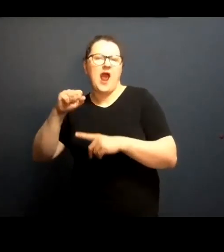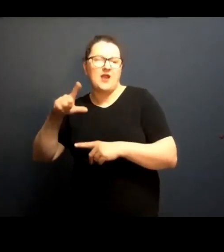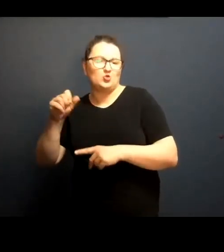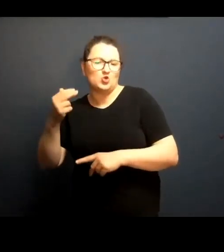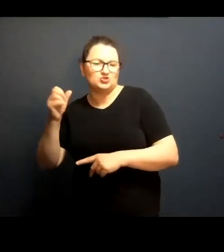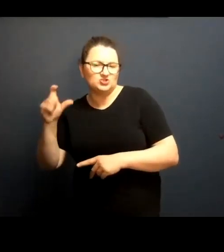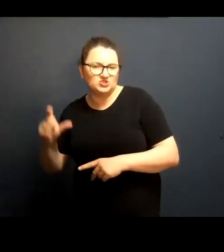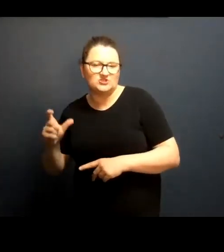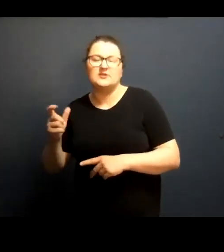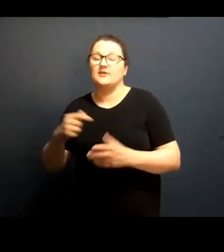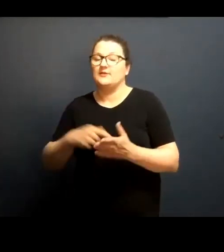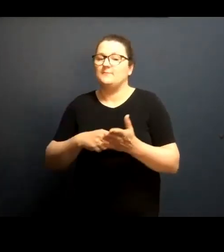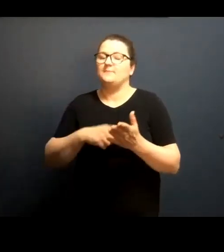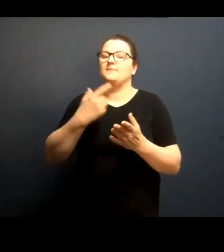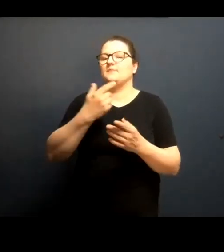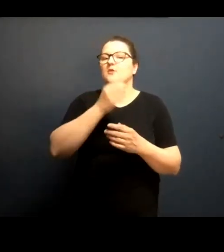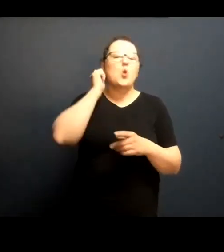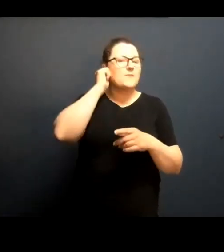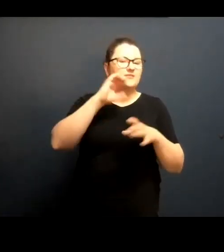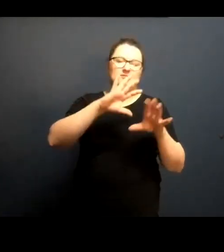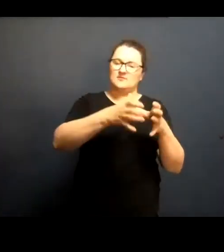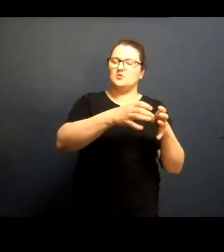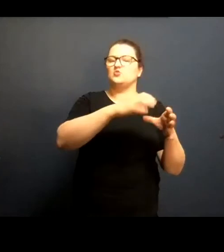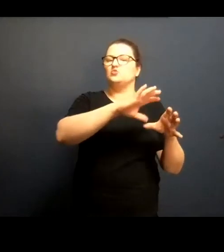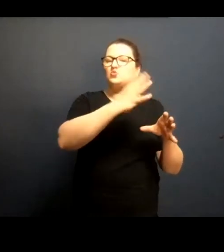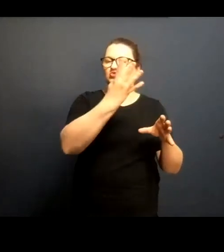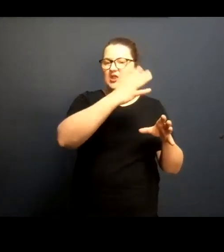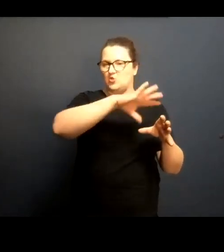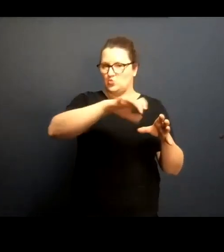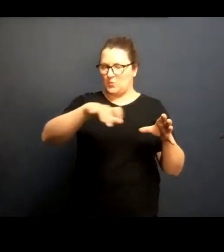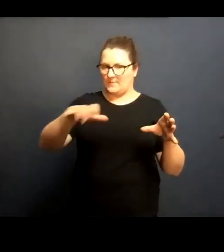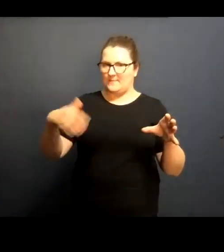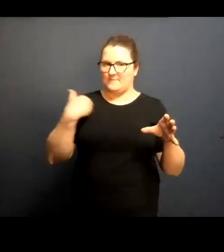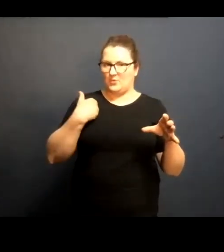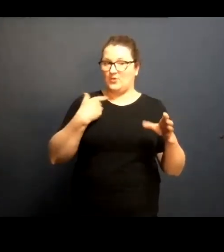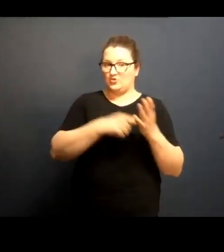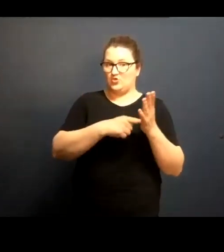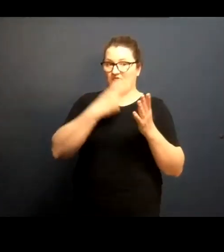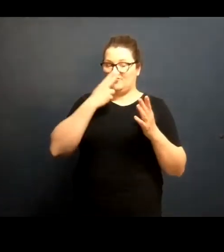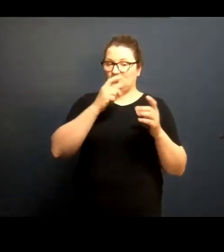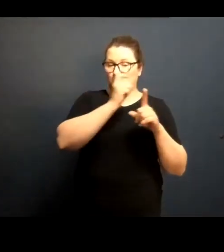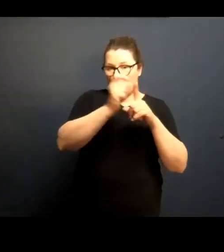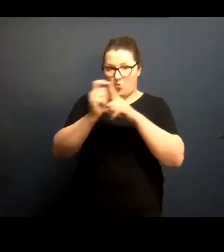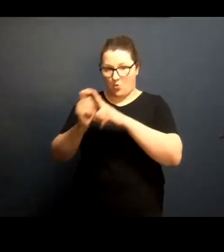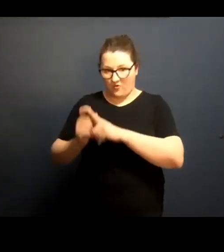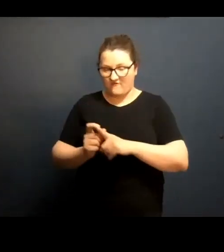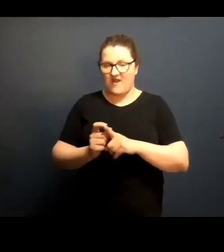Panie pracowały w grupach, w czterech grupach, czyli te zestawy, które Państwo tu widzicie, zostały stworzone,